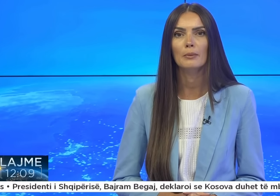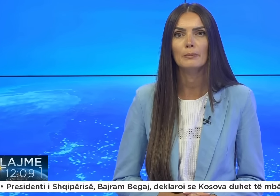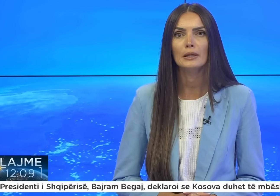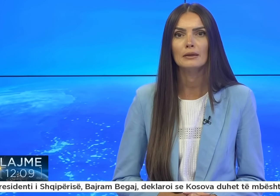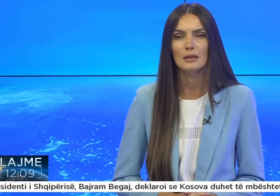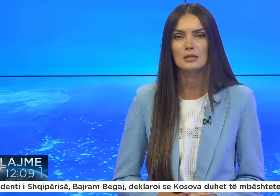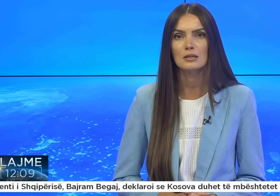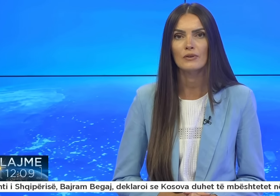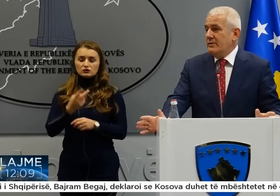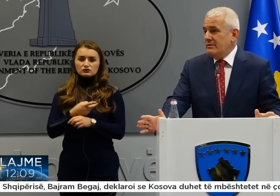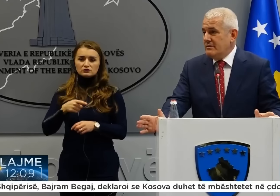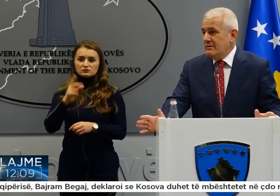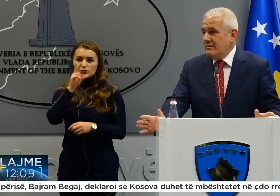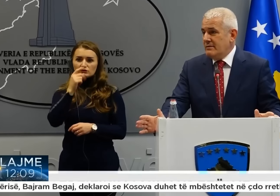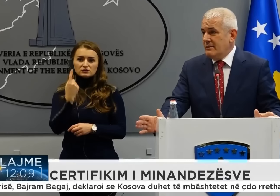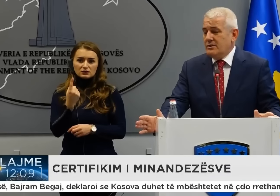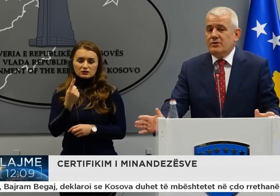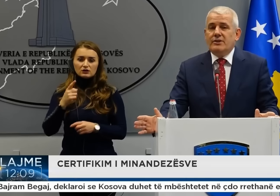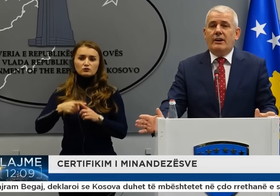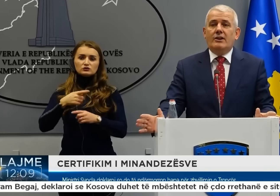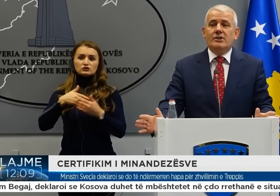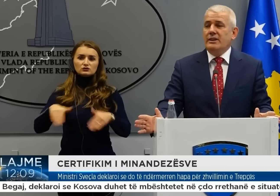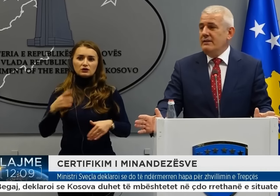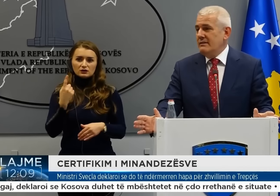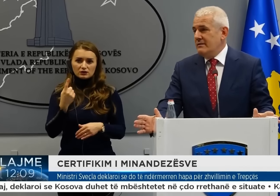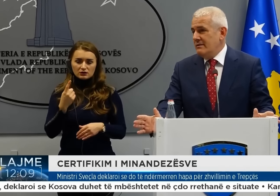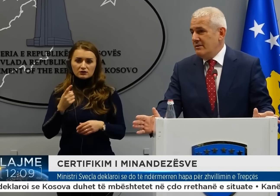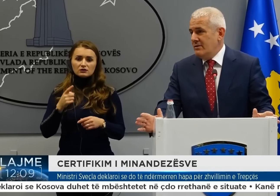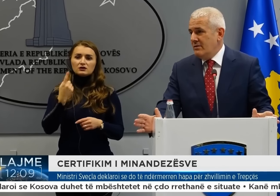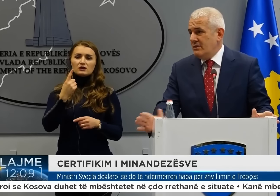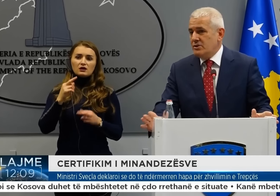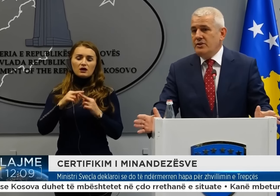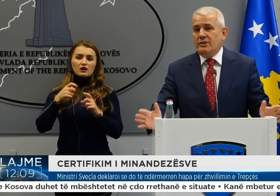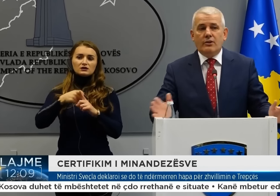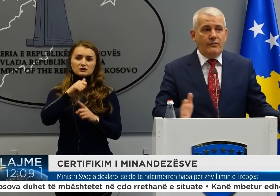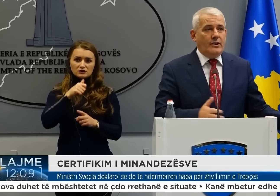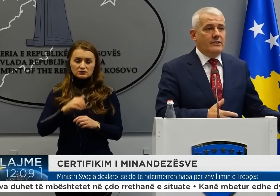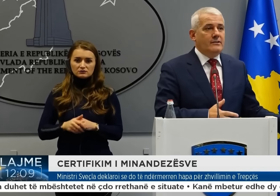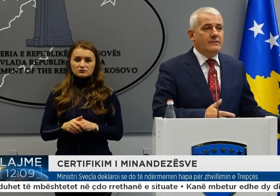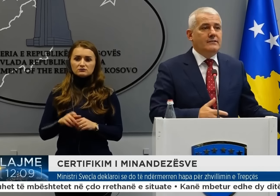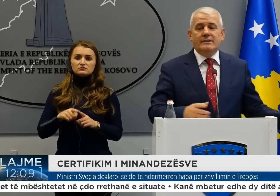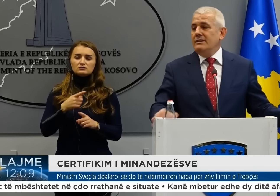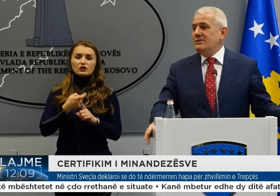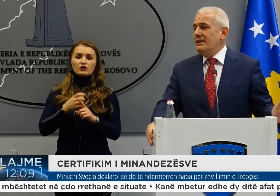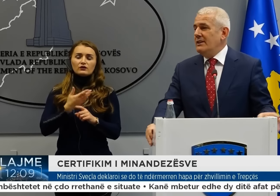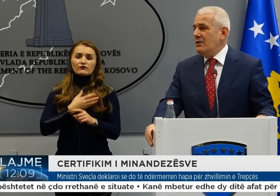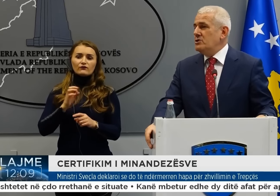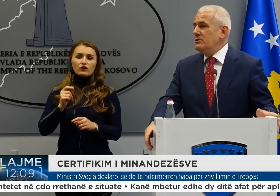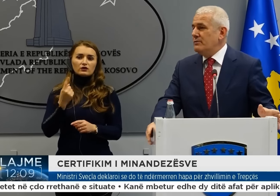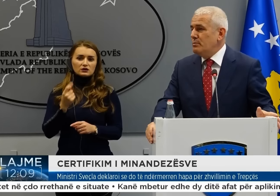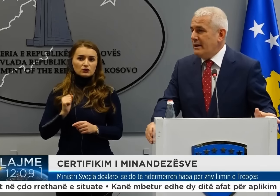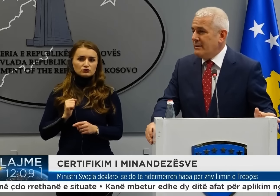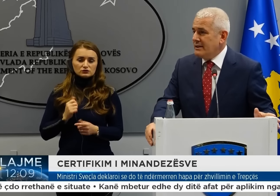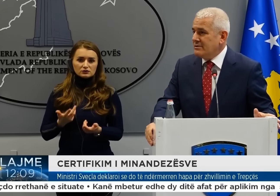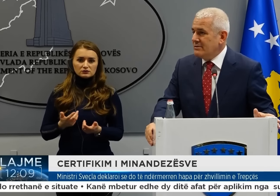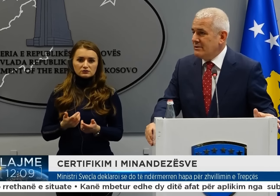e minandesësve. Tha se kjo bëhet me kërkesë të Trepçës për rritje të kapaciteteve nxjerrëse të xehës në